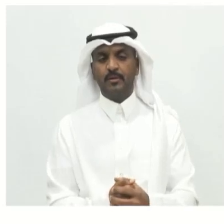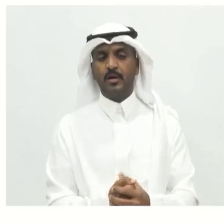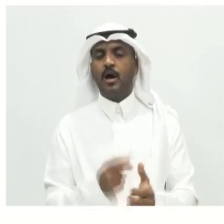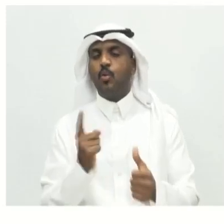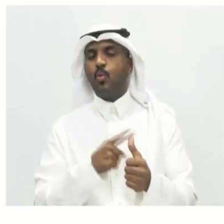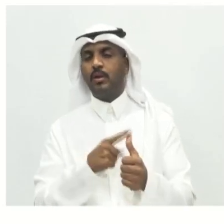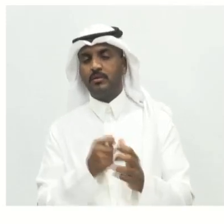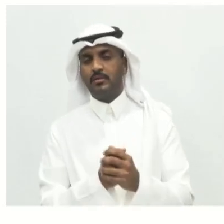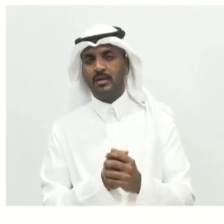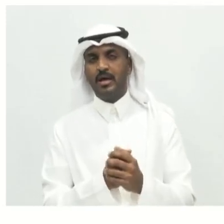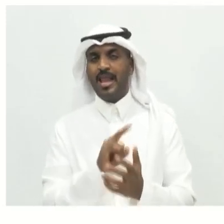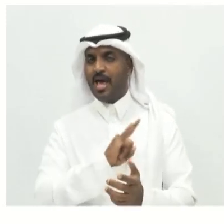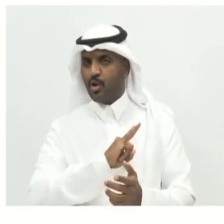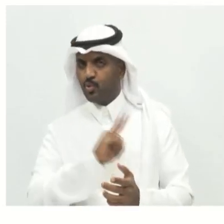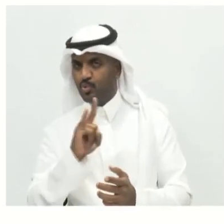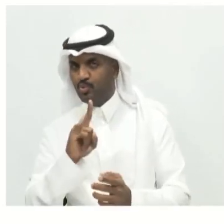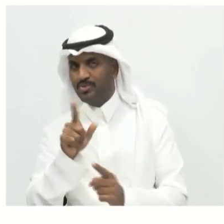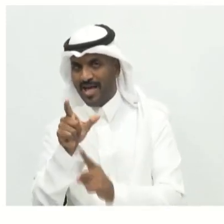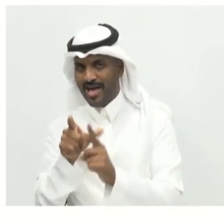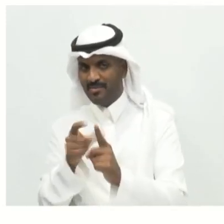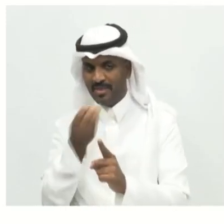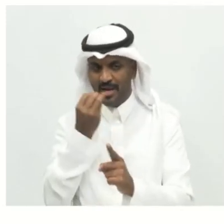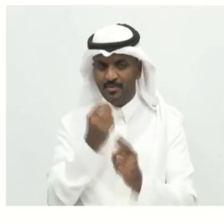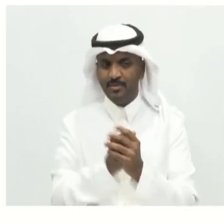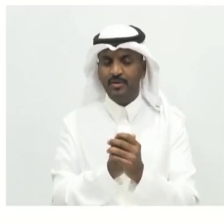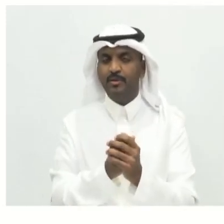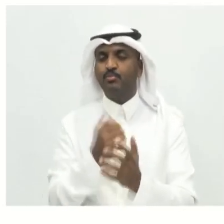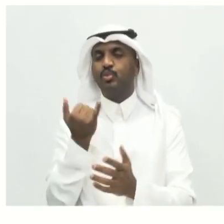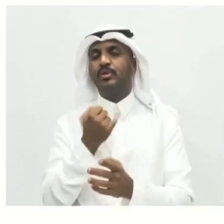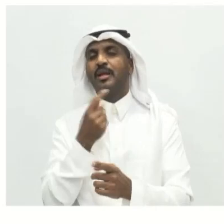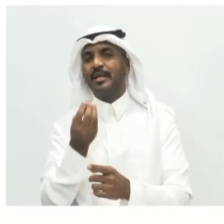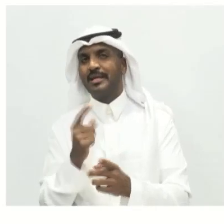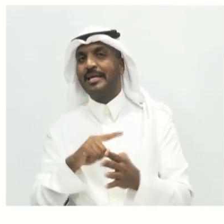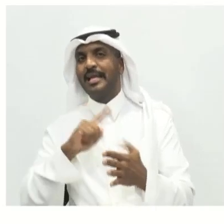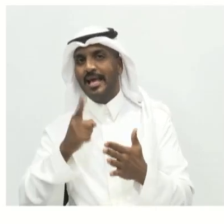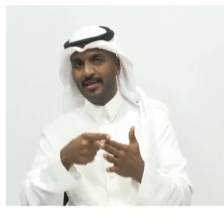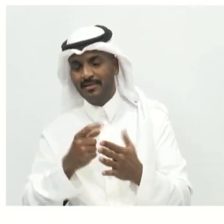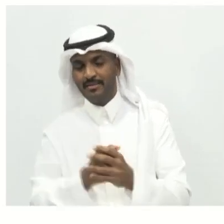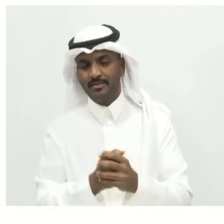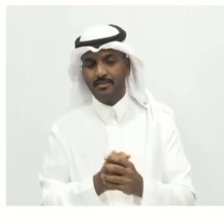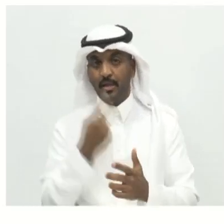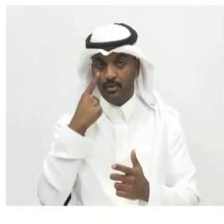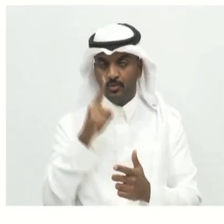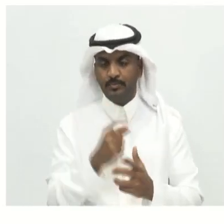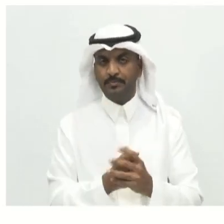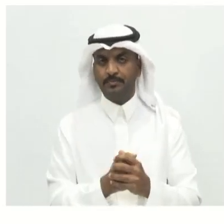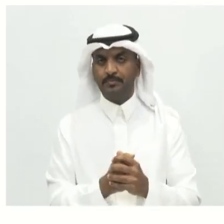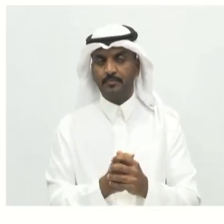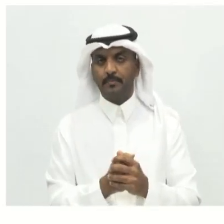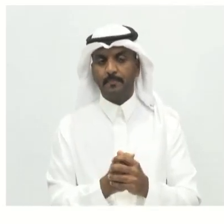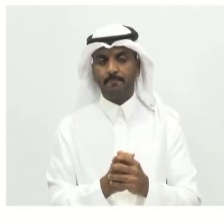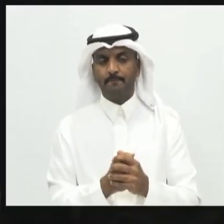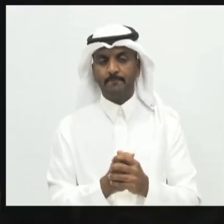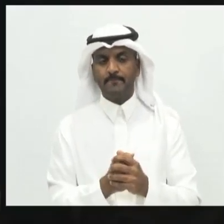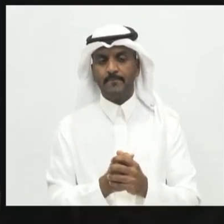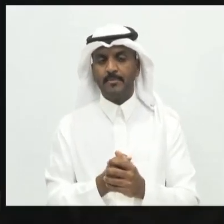اول شرط الا يكون صاحب الطعام مضطرا اليه رايتم